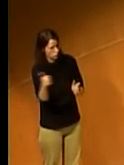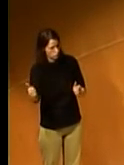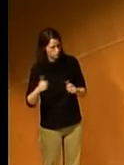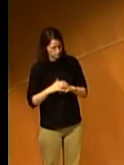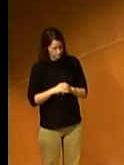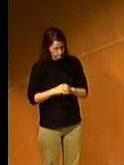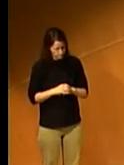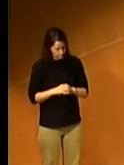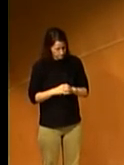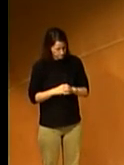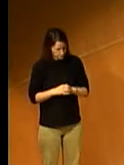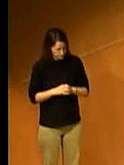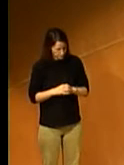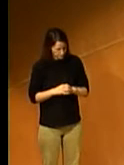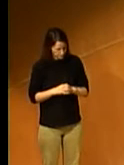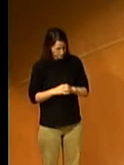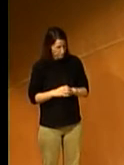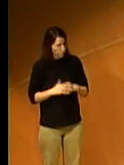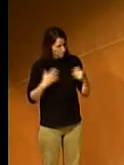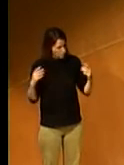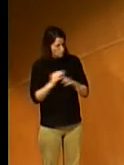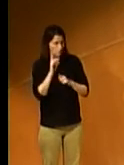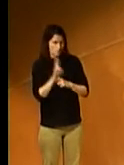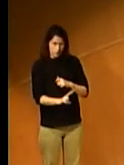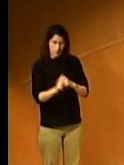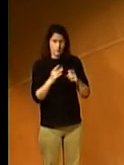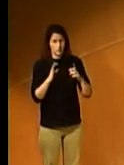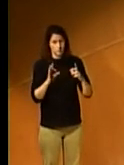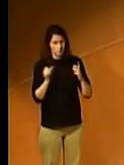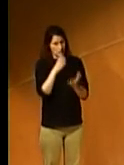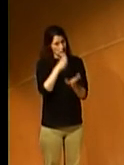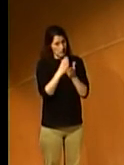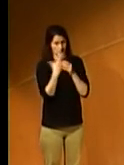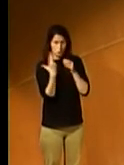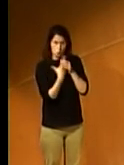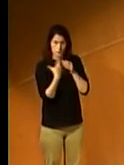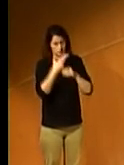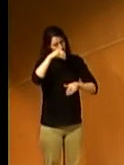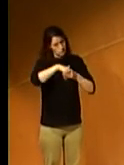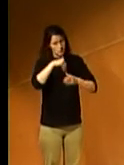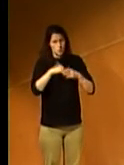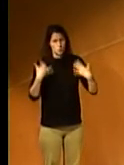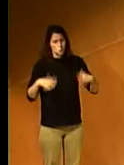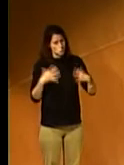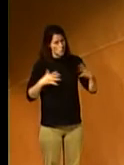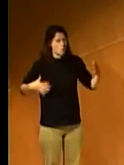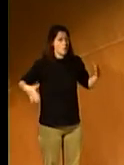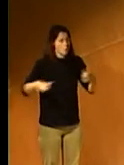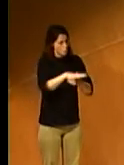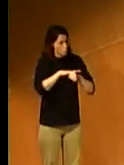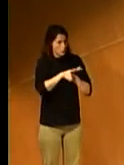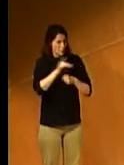Alors, ces dispositifs ULIS sont très complets, car les élèves donc